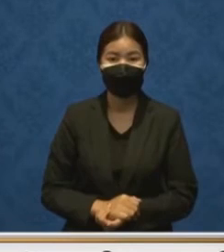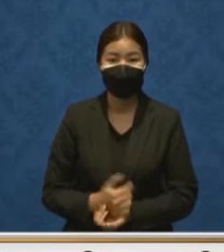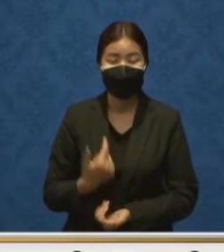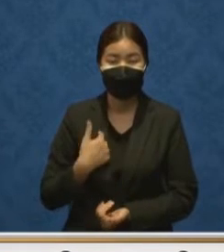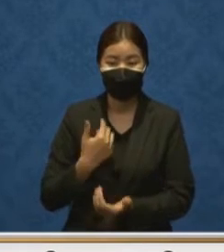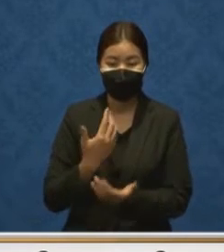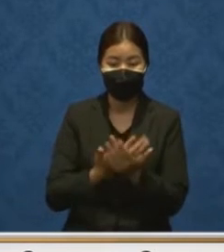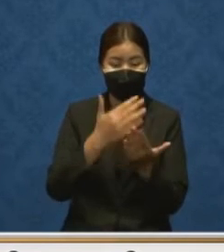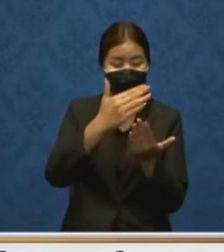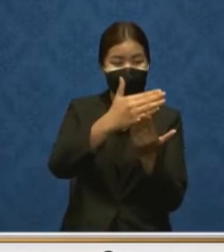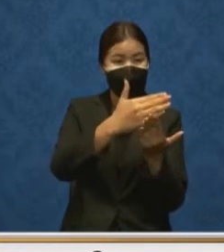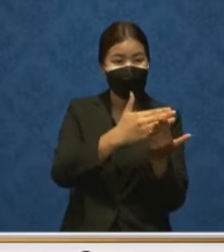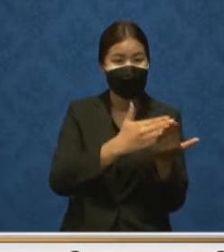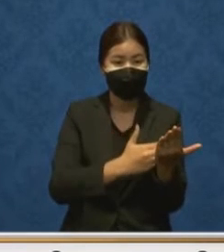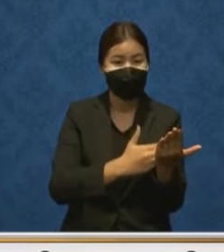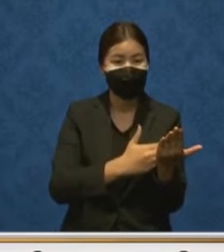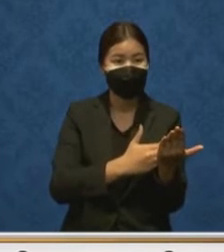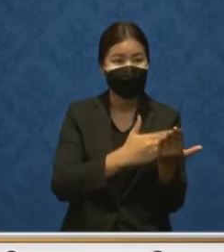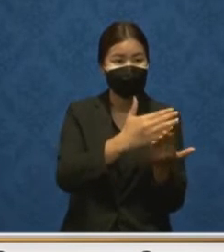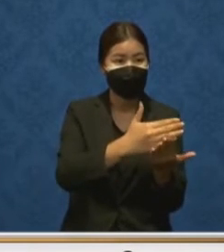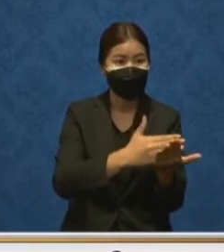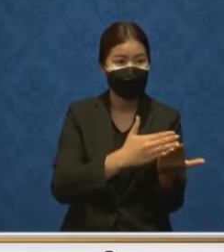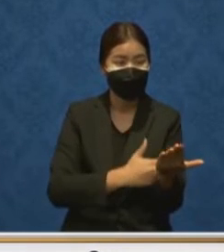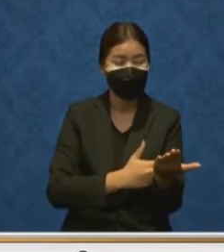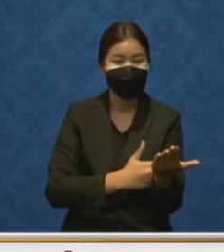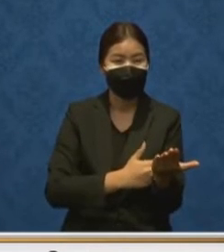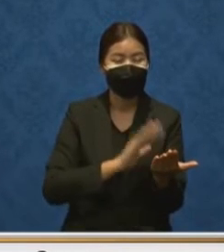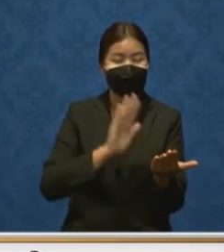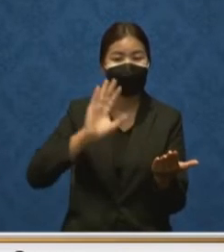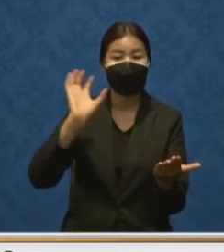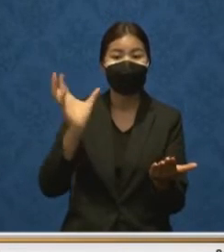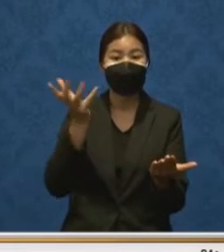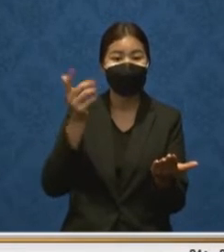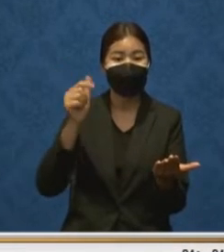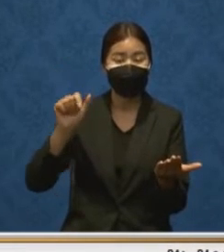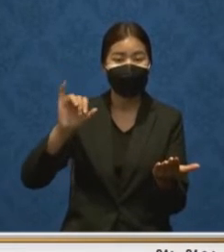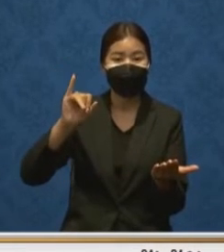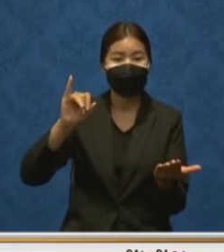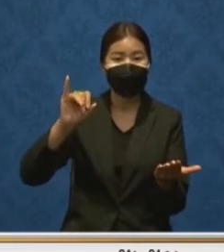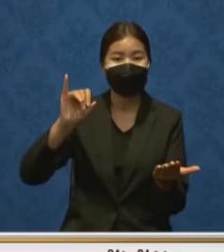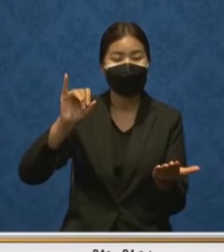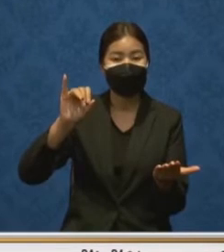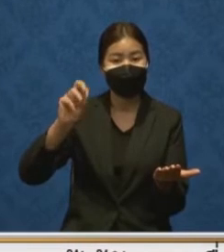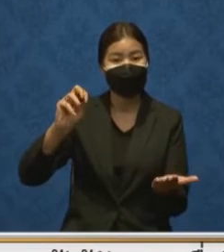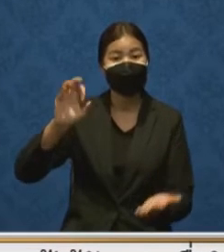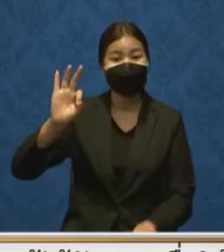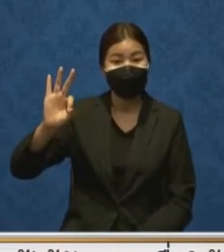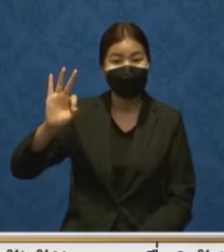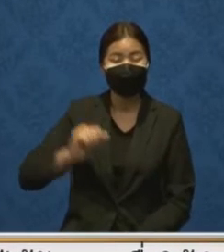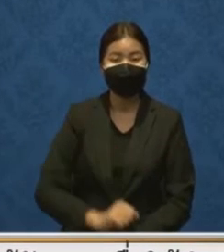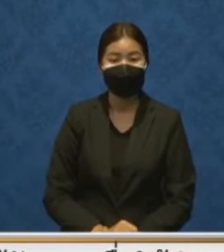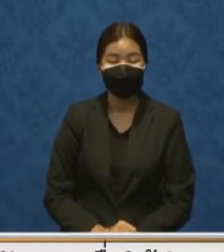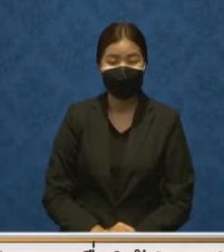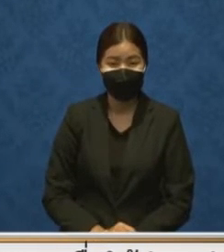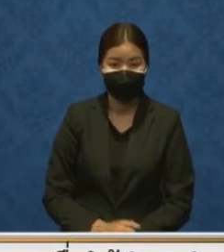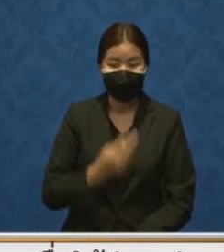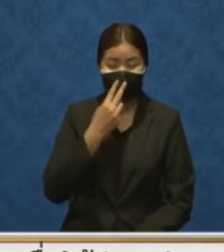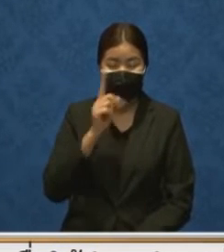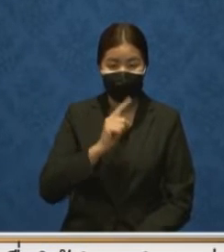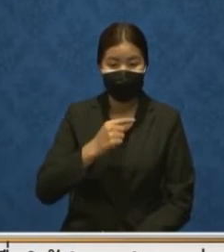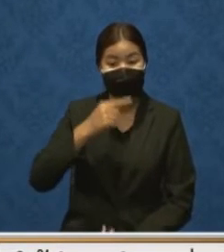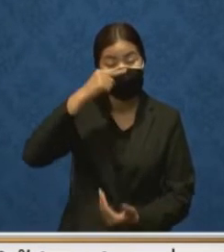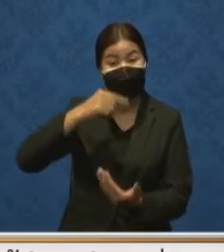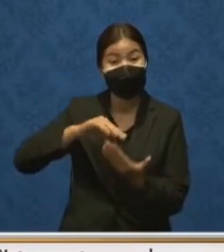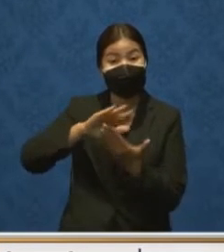รายงาน World Economic Outlook ของ IMFระบุว่าประเทศไย